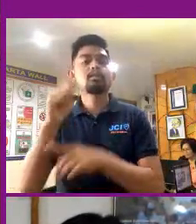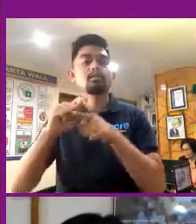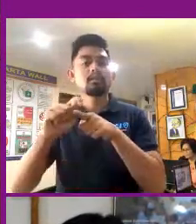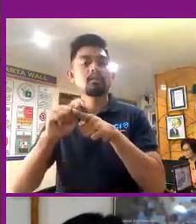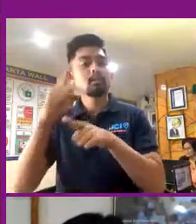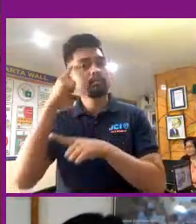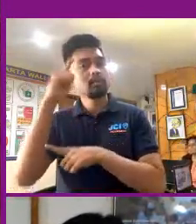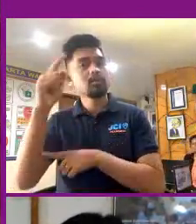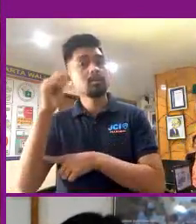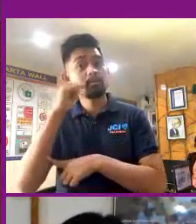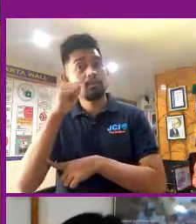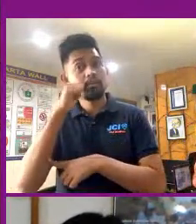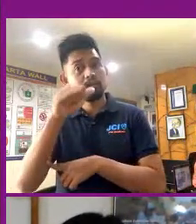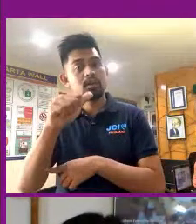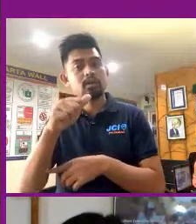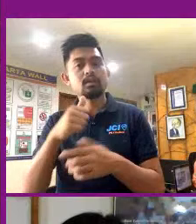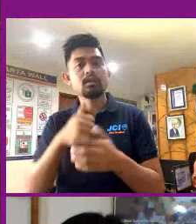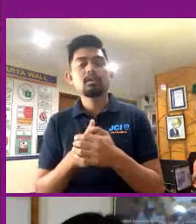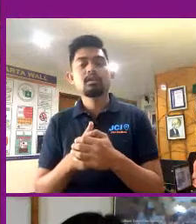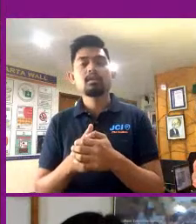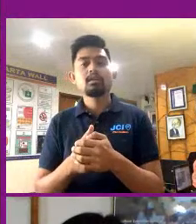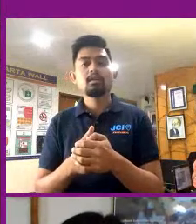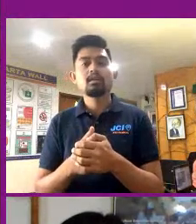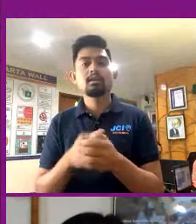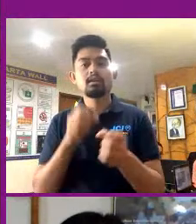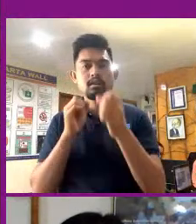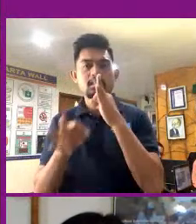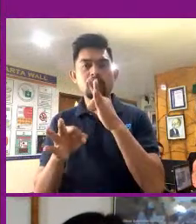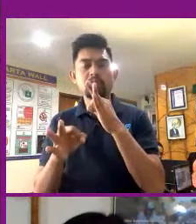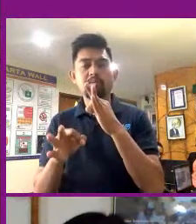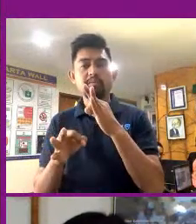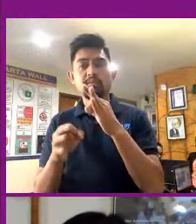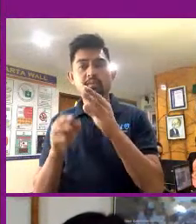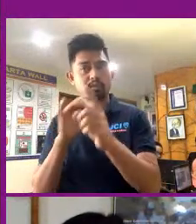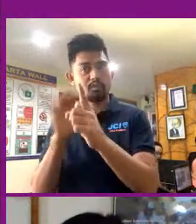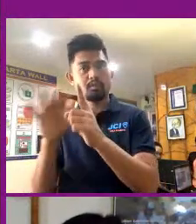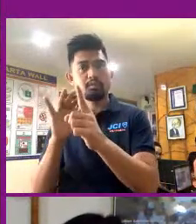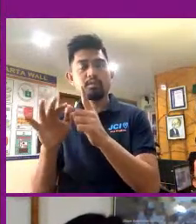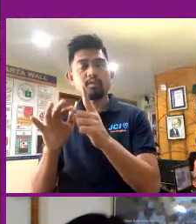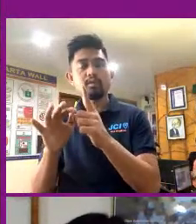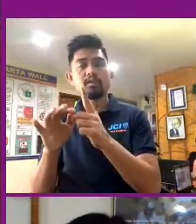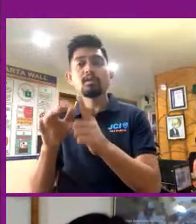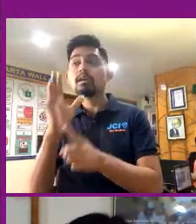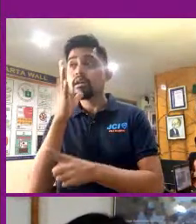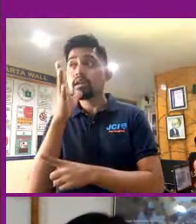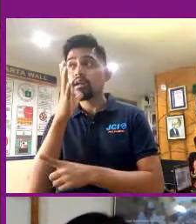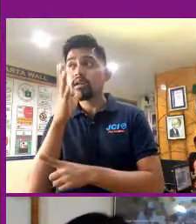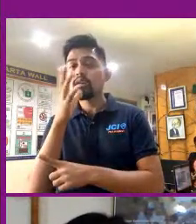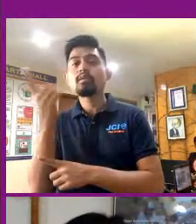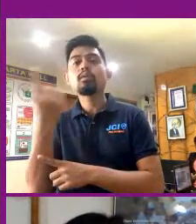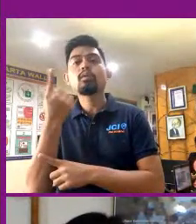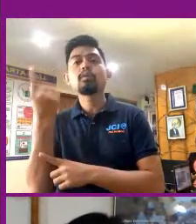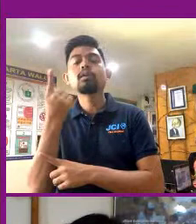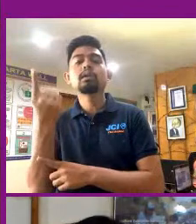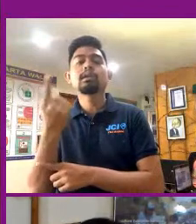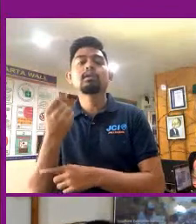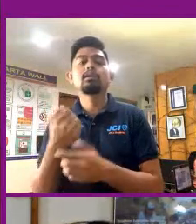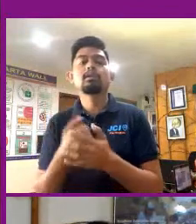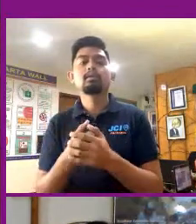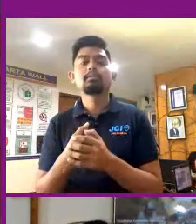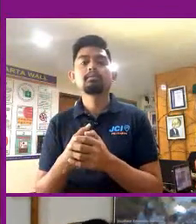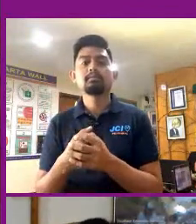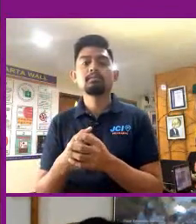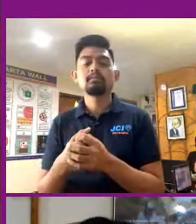Kung mapansin natin, panay nanay madalas dumadalo ng God trainings sa komunidad. Mas madali magtulungan kung